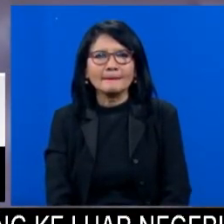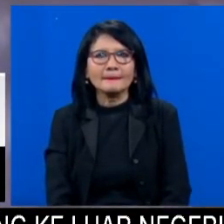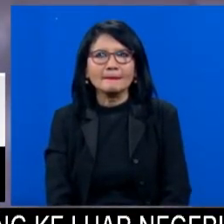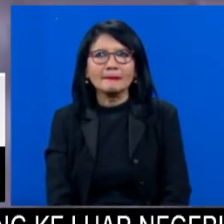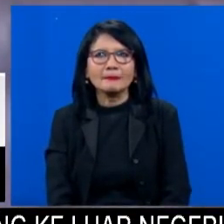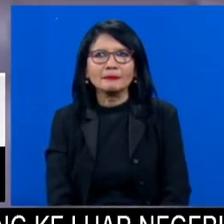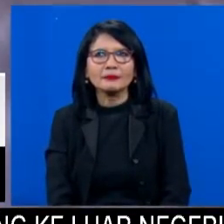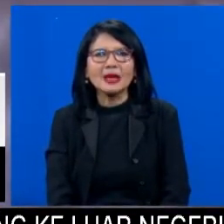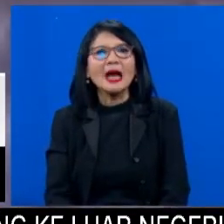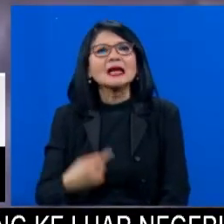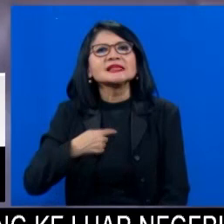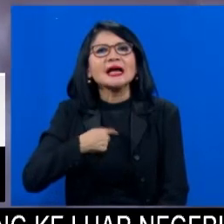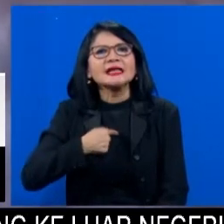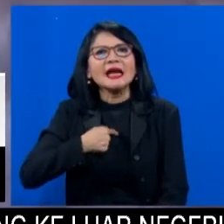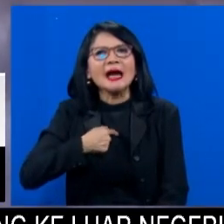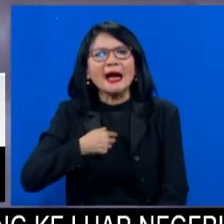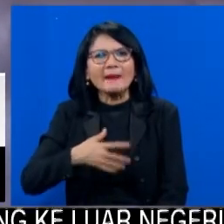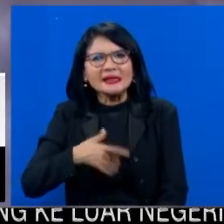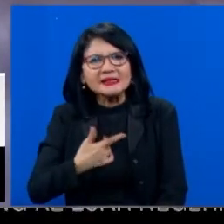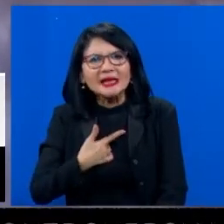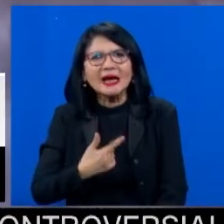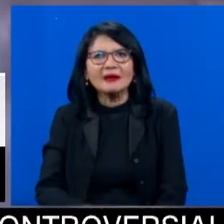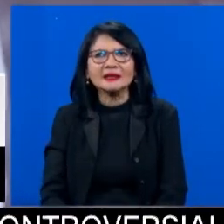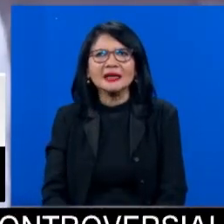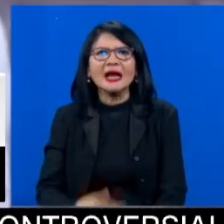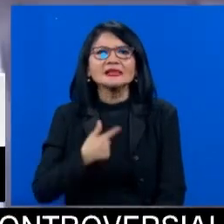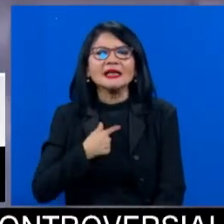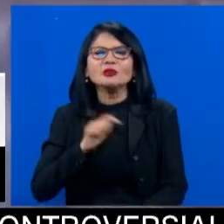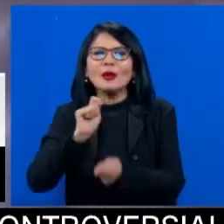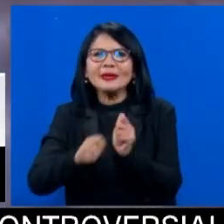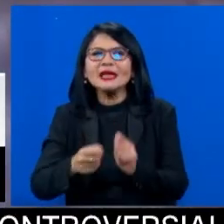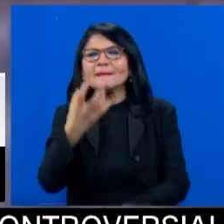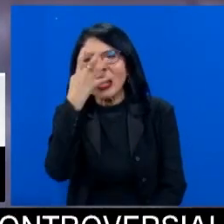Saya merasa merugikan semua pihak, instansi kami,